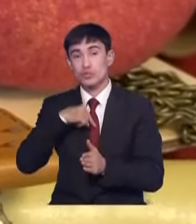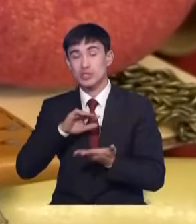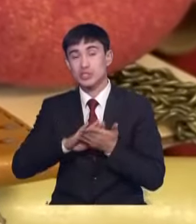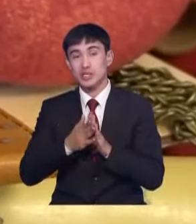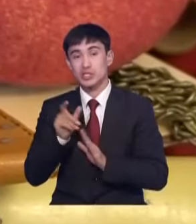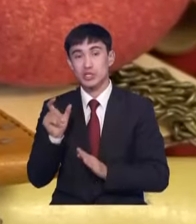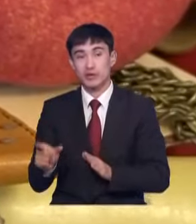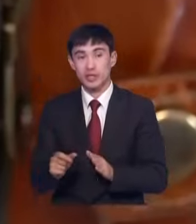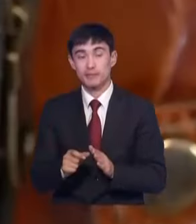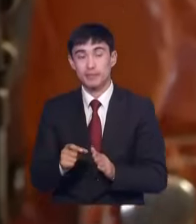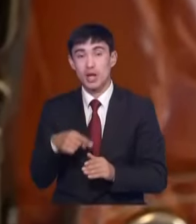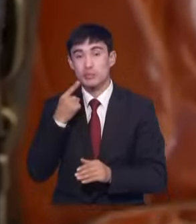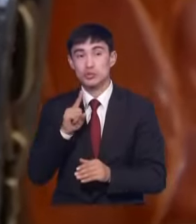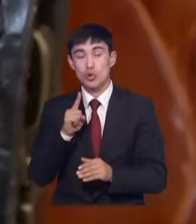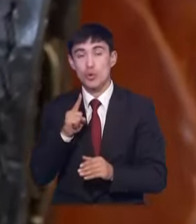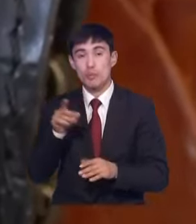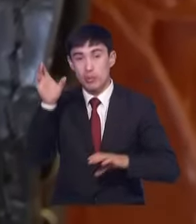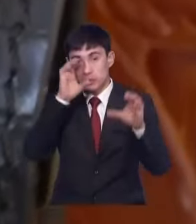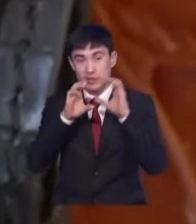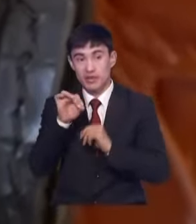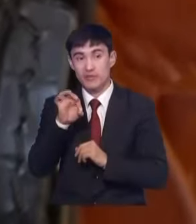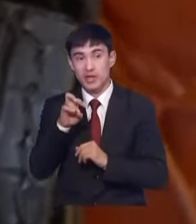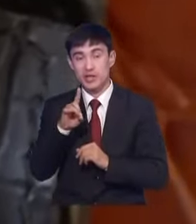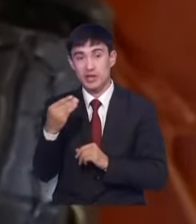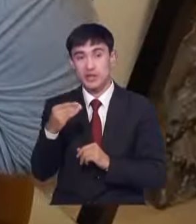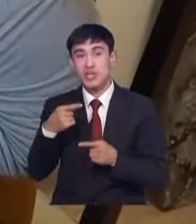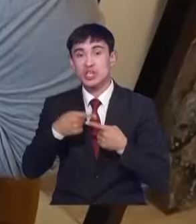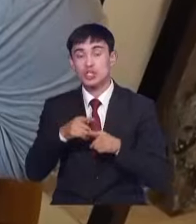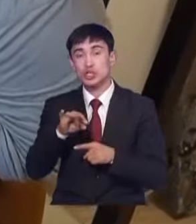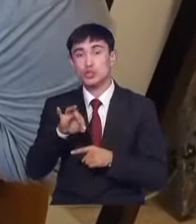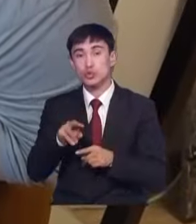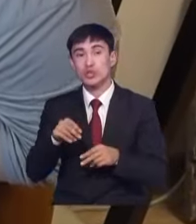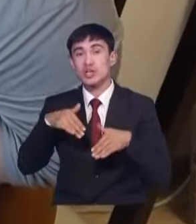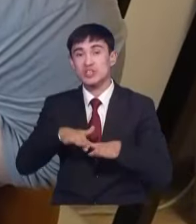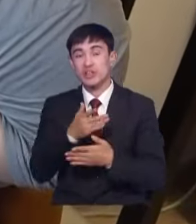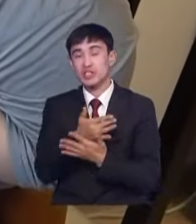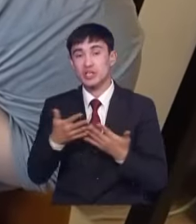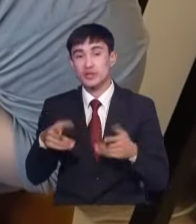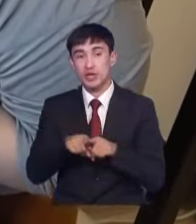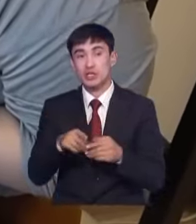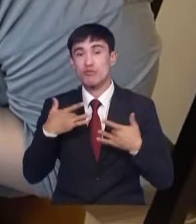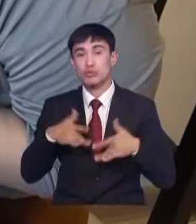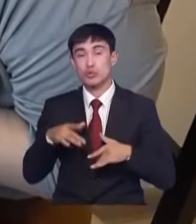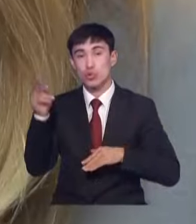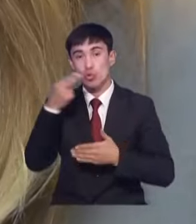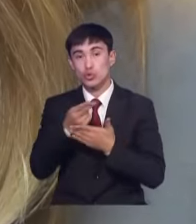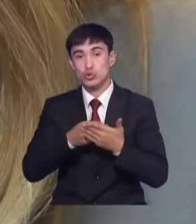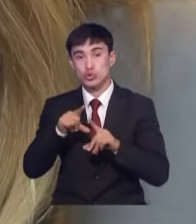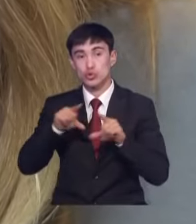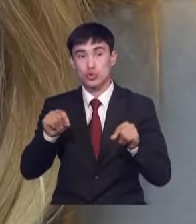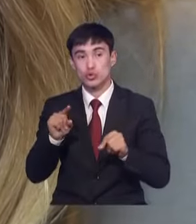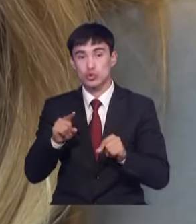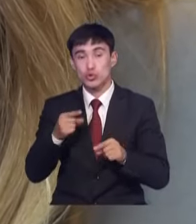состояние человека отметим что по образованию Евгения Звягина инженер инструктор швейных изделий а также выпускница художествен